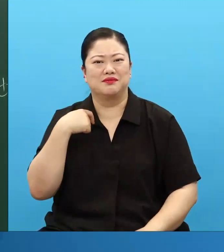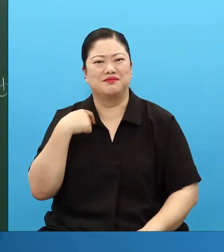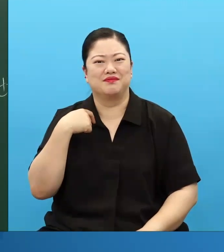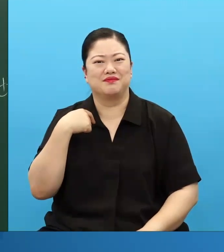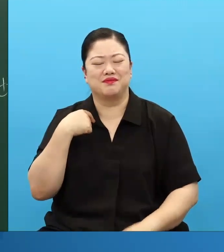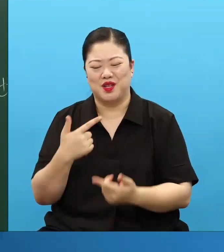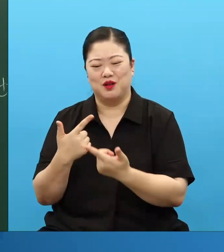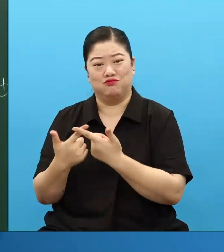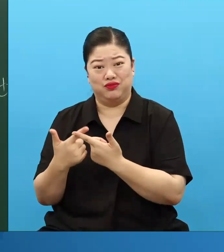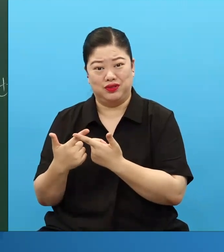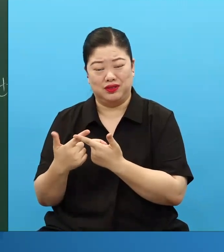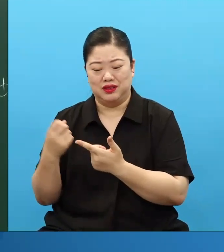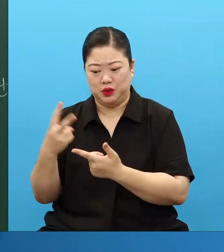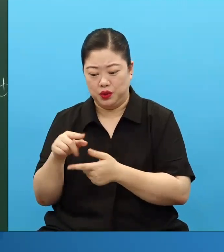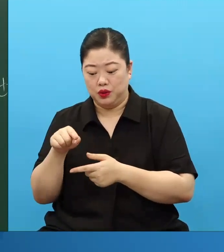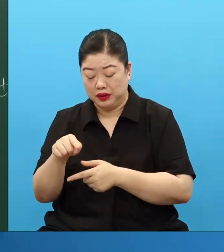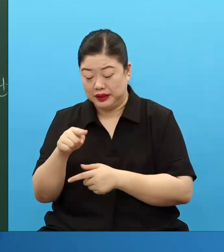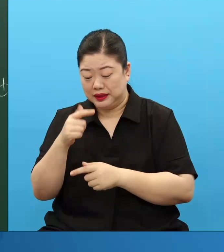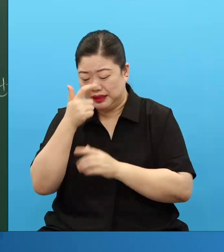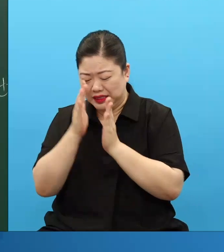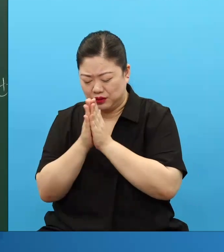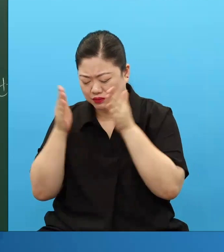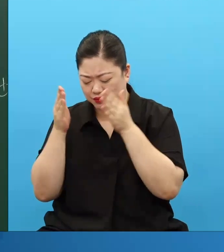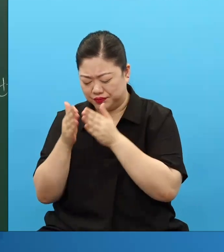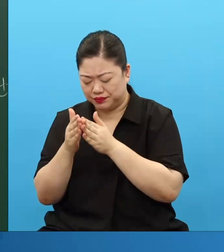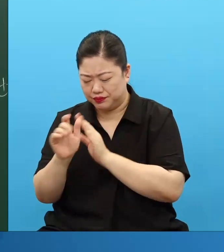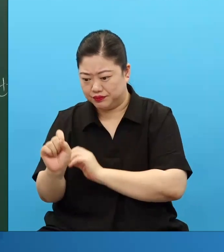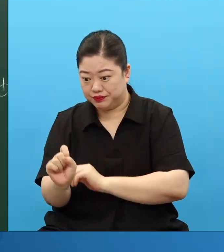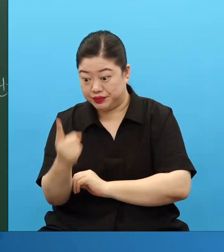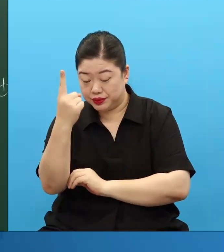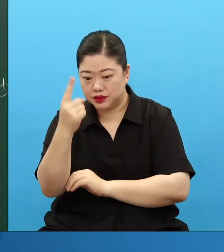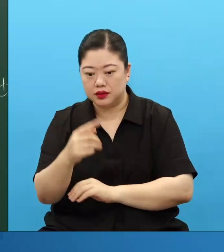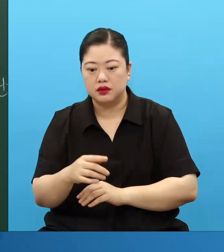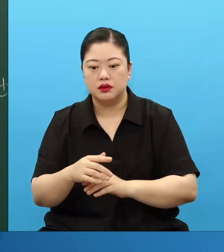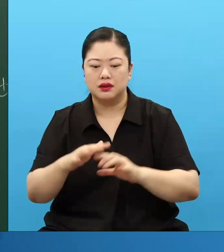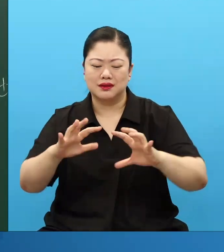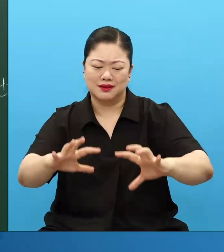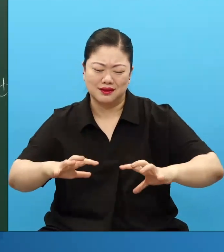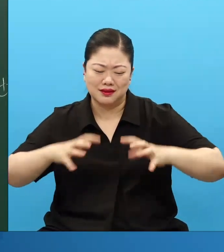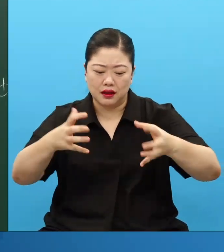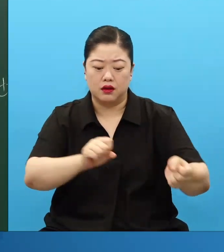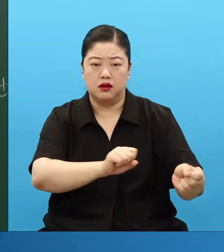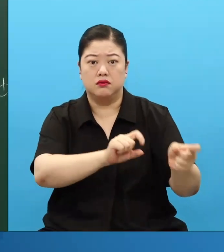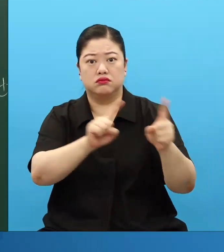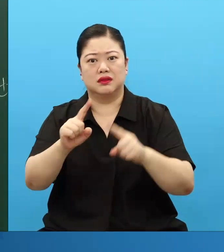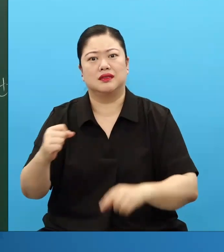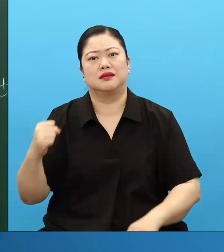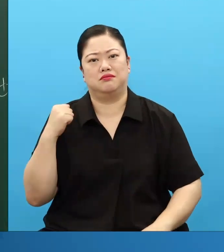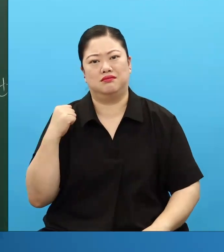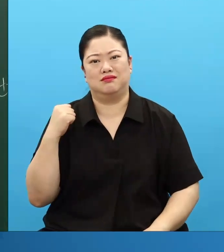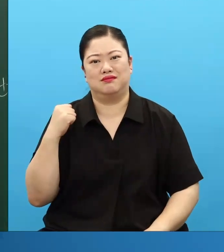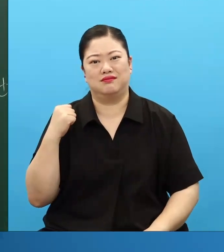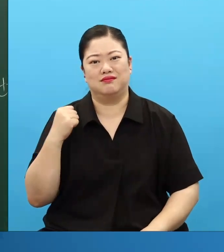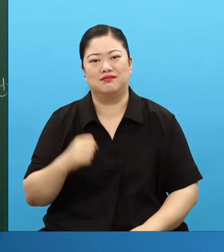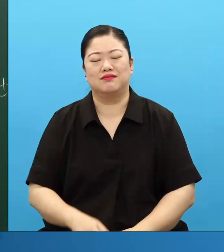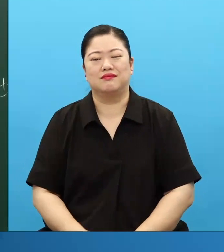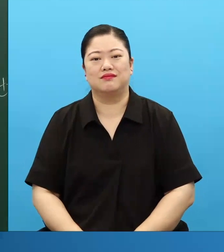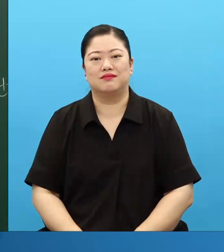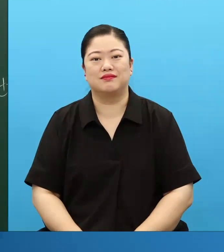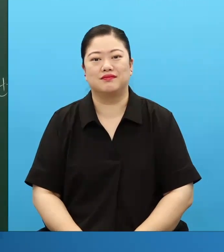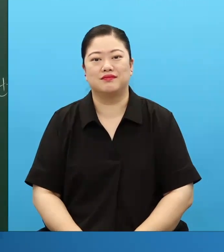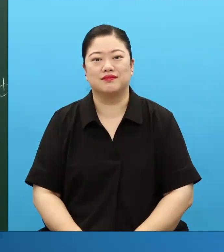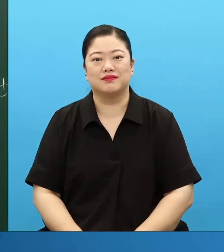and pray. Before that, they were telling me not to go out to evangelize. 희한하죠. It's really strange, isn't it? 우리 교회 그 목사님랑 같이 신방 가고 우리 교회는 뭐지 밖에